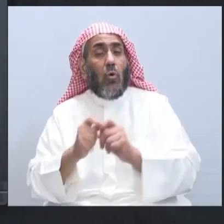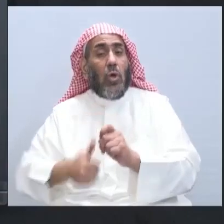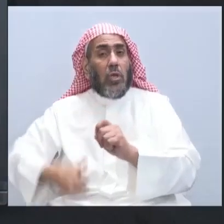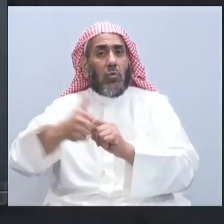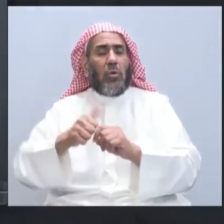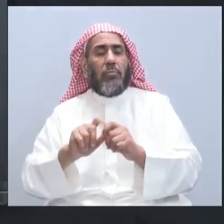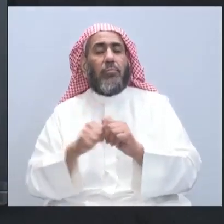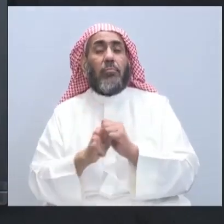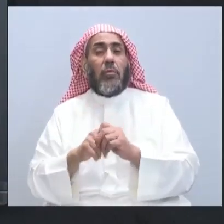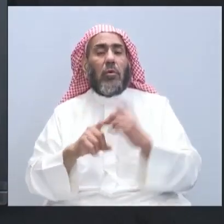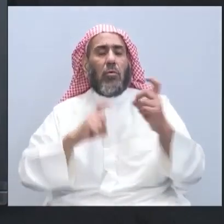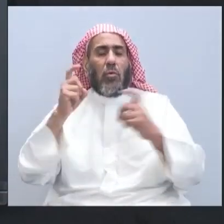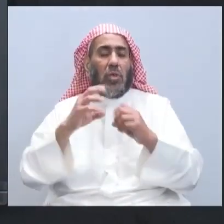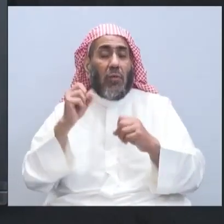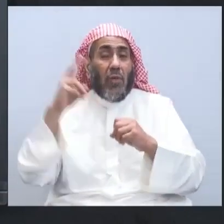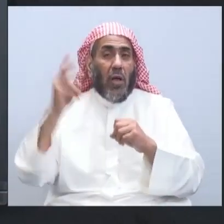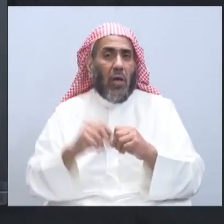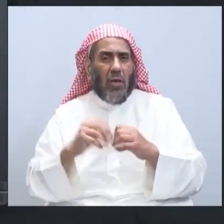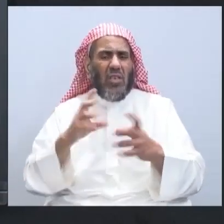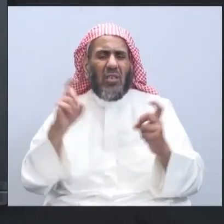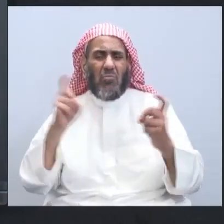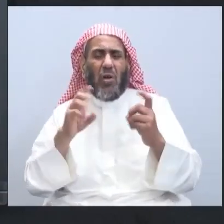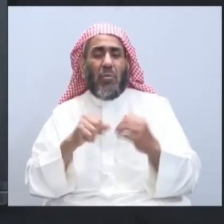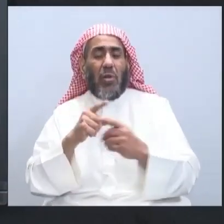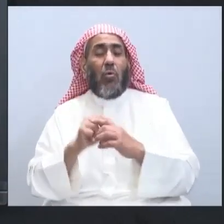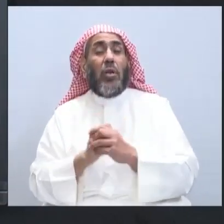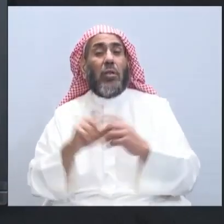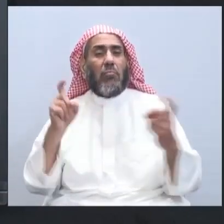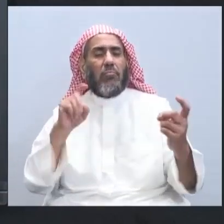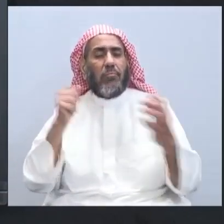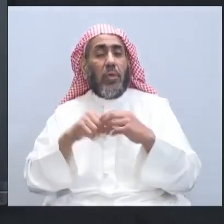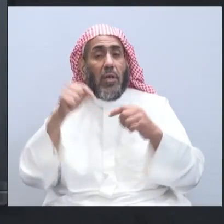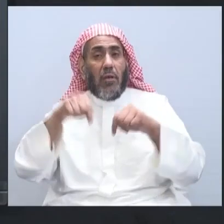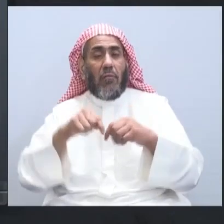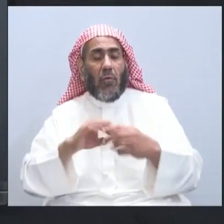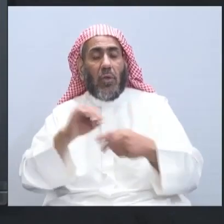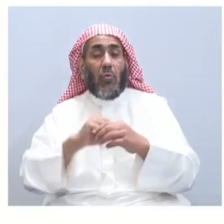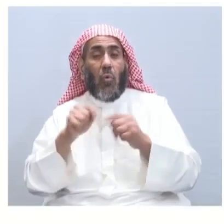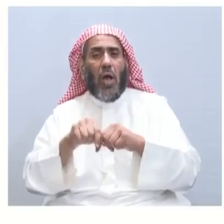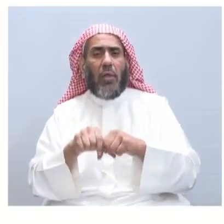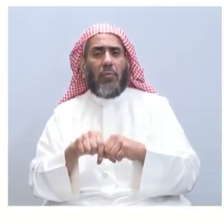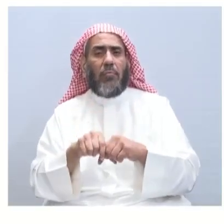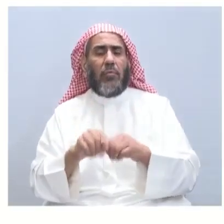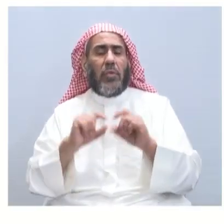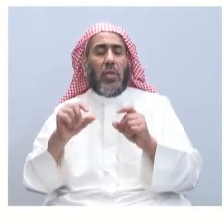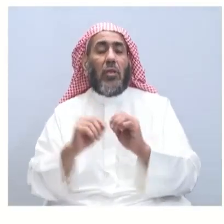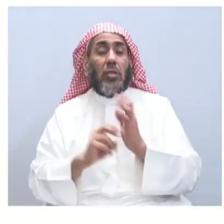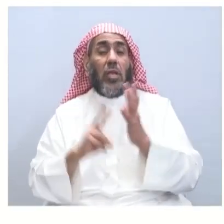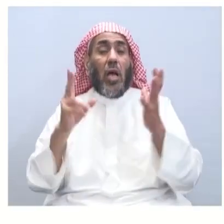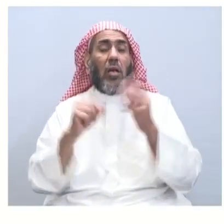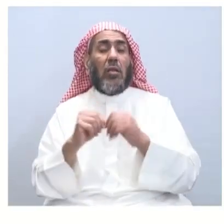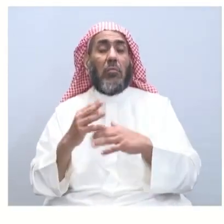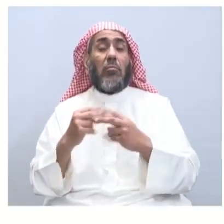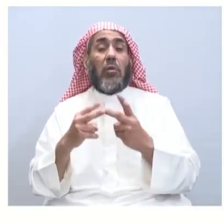ويبدا وايضا مناقشه افكار المناوئين المقصود بها المعارضين في والرد عليها وهذا ايض طبعا يعني دليل هذا ازدهار الادب